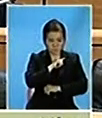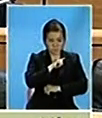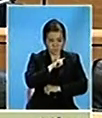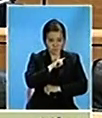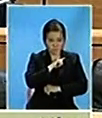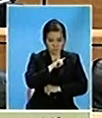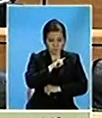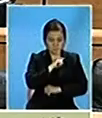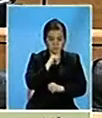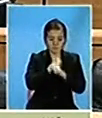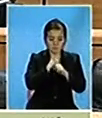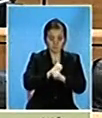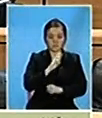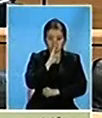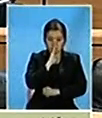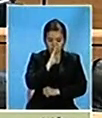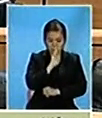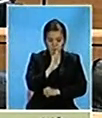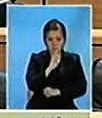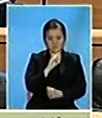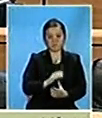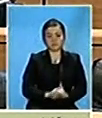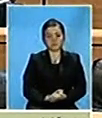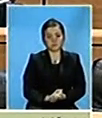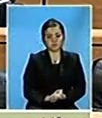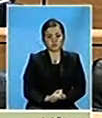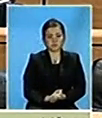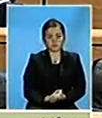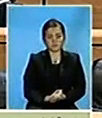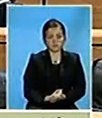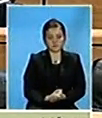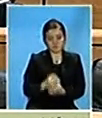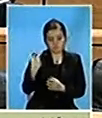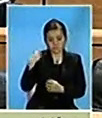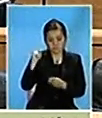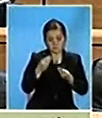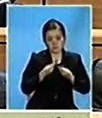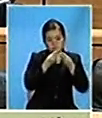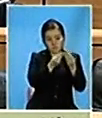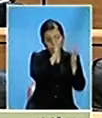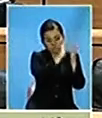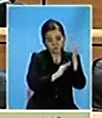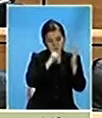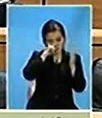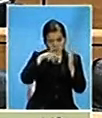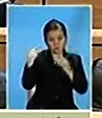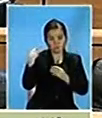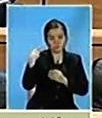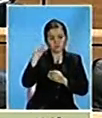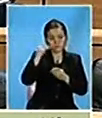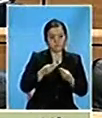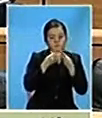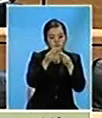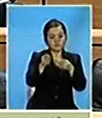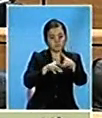ที ่ด้วยความซื่อสัตย์สุจริต ด้วยความซื่อสัตย์สุจริต เพื่อประโยชน์ของประเทศและประชาชน เพื่อประโยชน์ของประเทศ